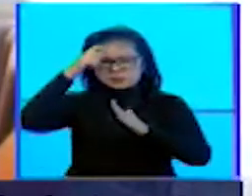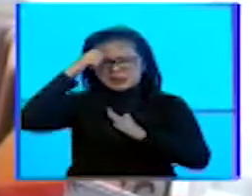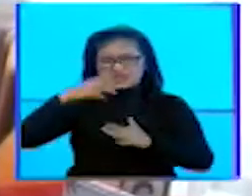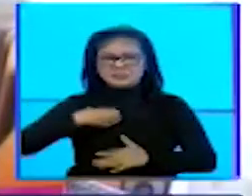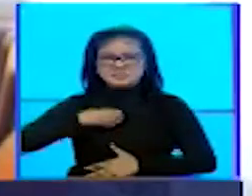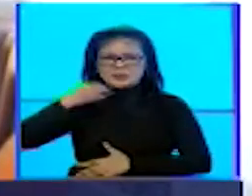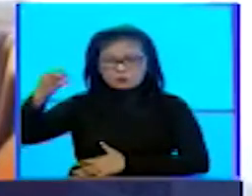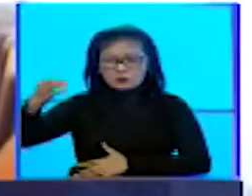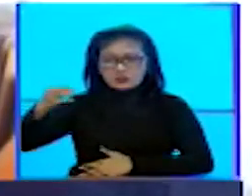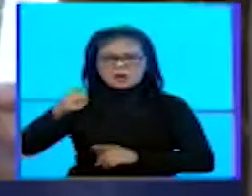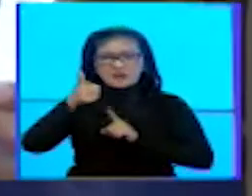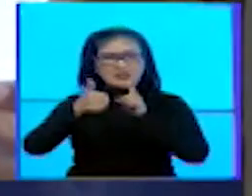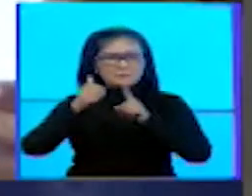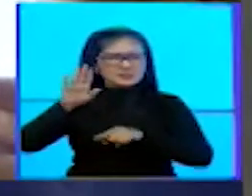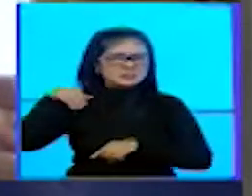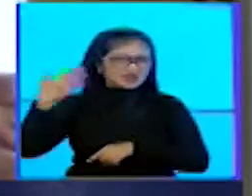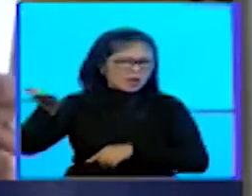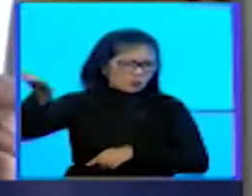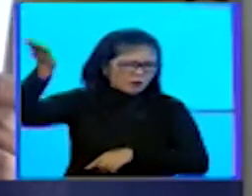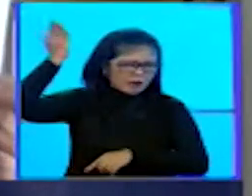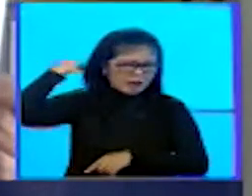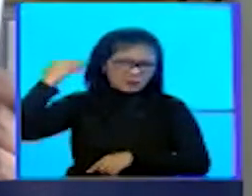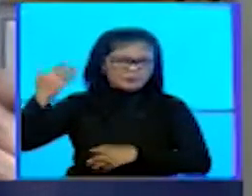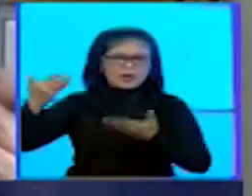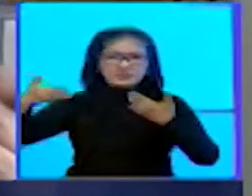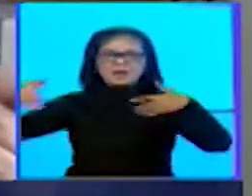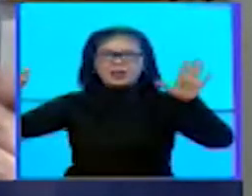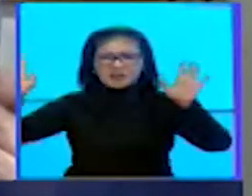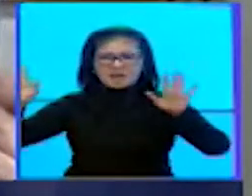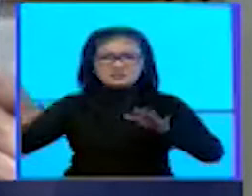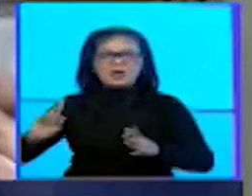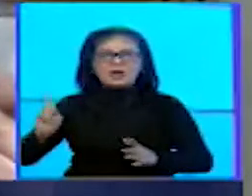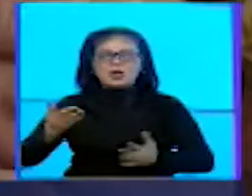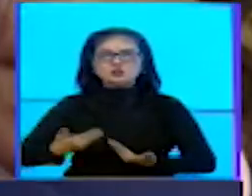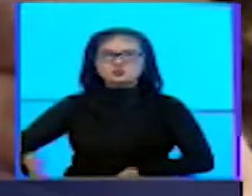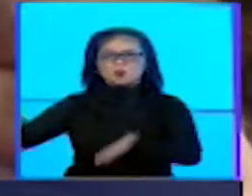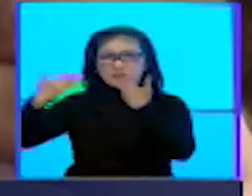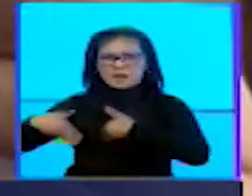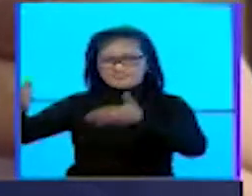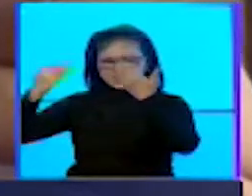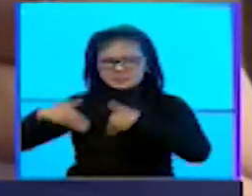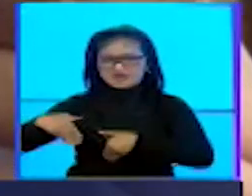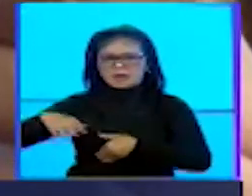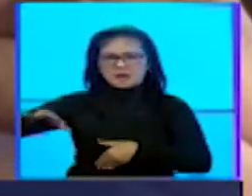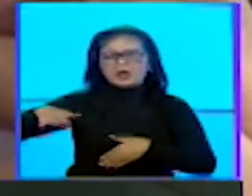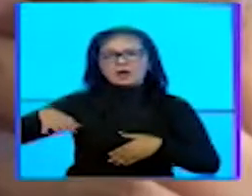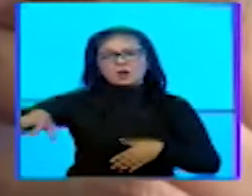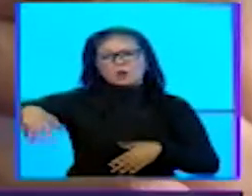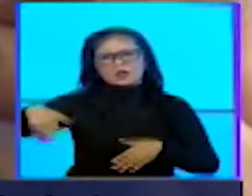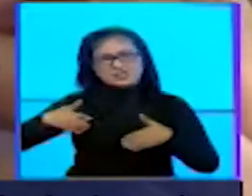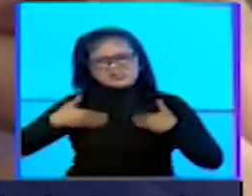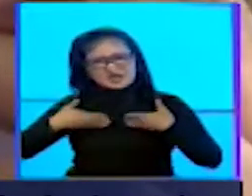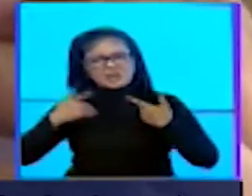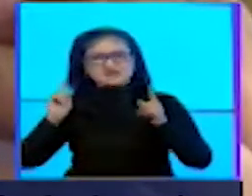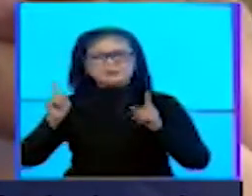16 tahun lebih Abrib AS dinyatakan hilang akibat tsunami Aceh, rasa haru keluarga bercampur dengan gembira karena akan bertemu anggota keluarga